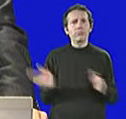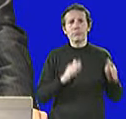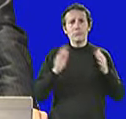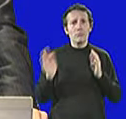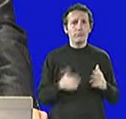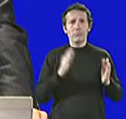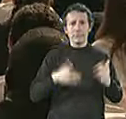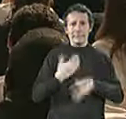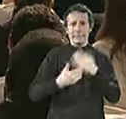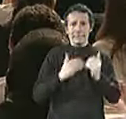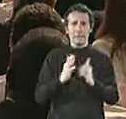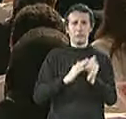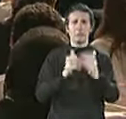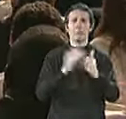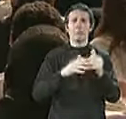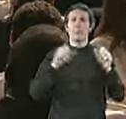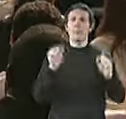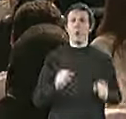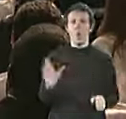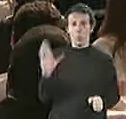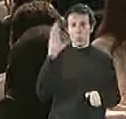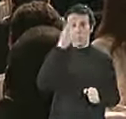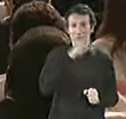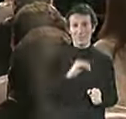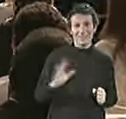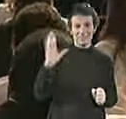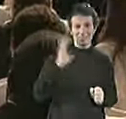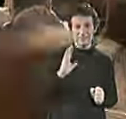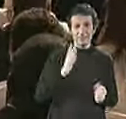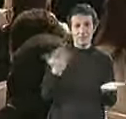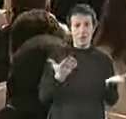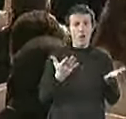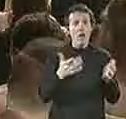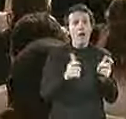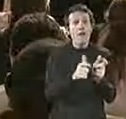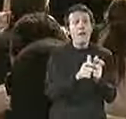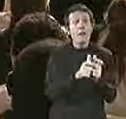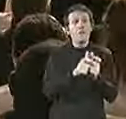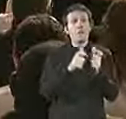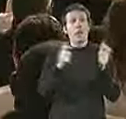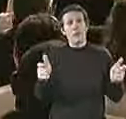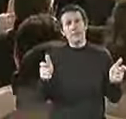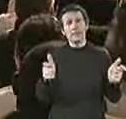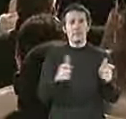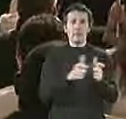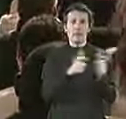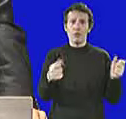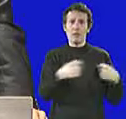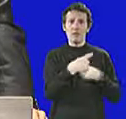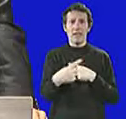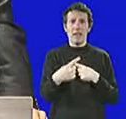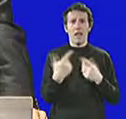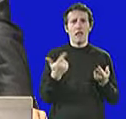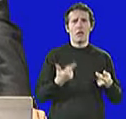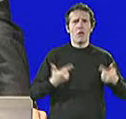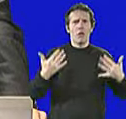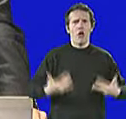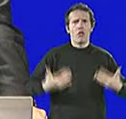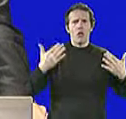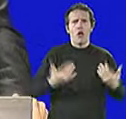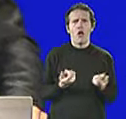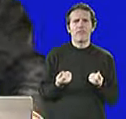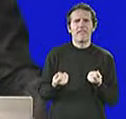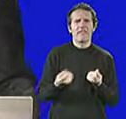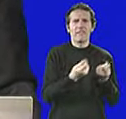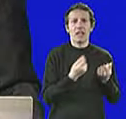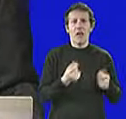entreprendre. On avait oublié qu'une entreprise, ce n'est pas une affaire de comptes et de finances. Ce